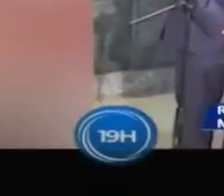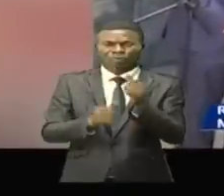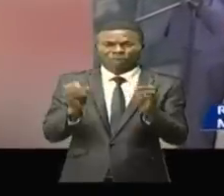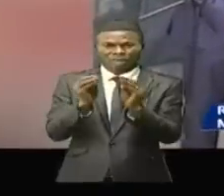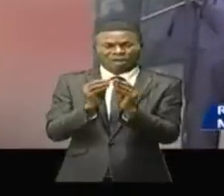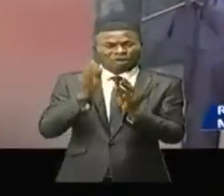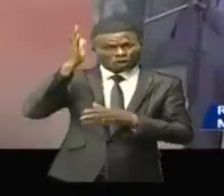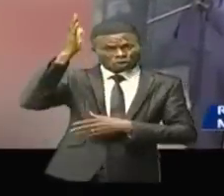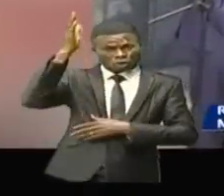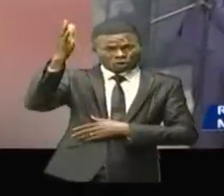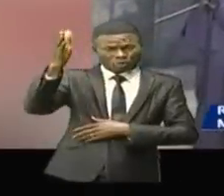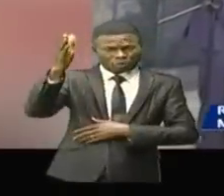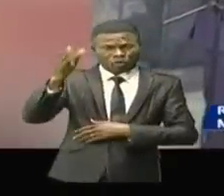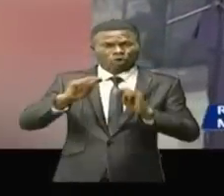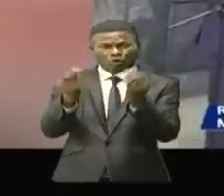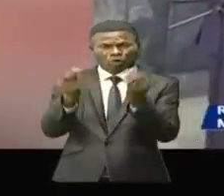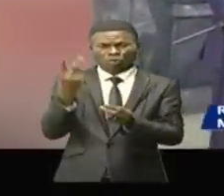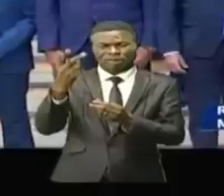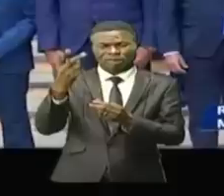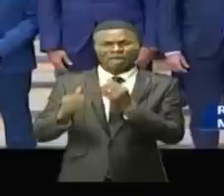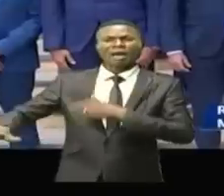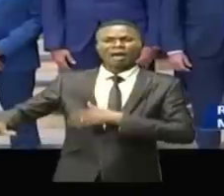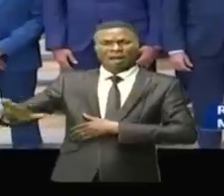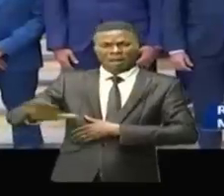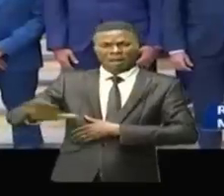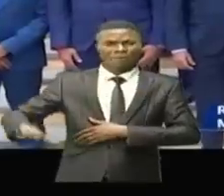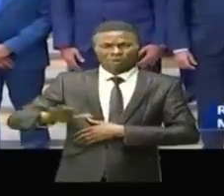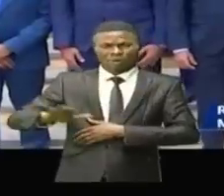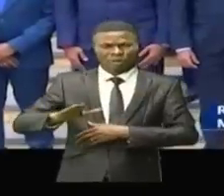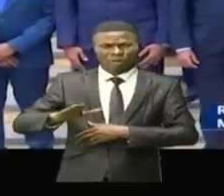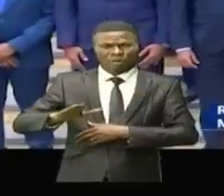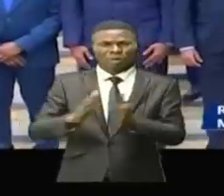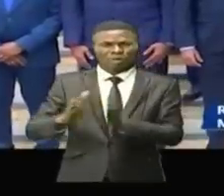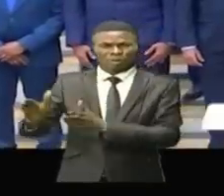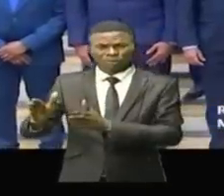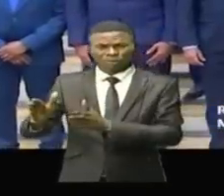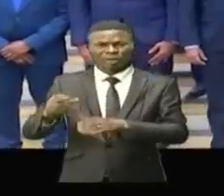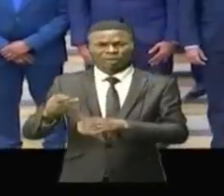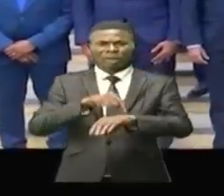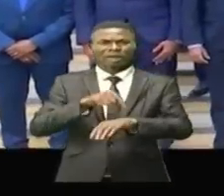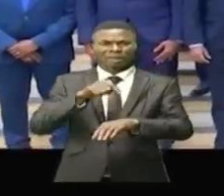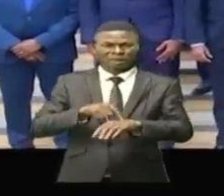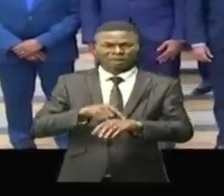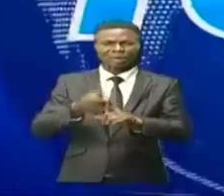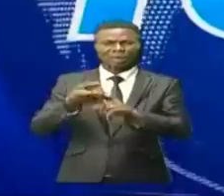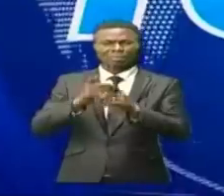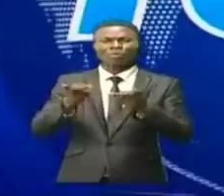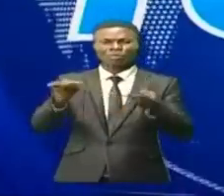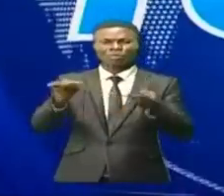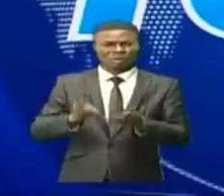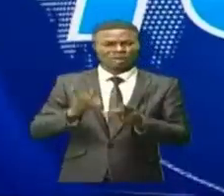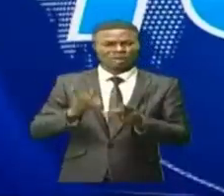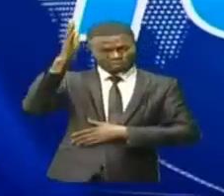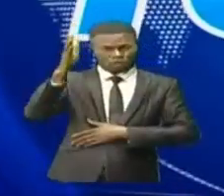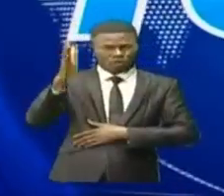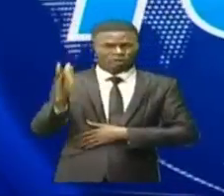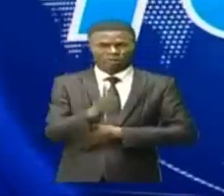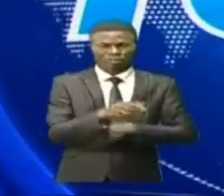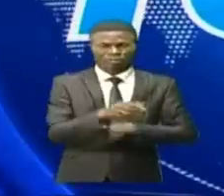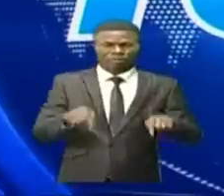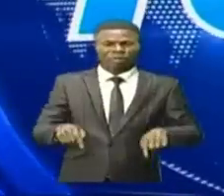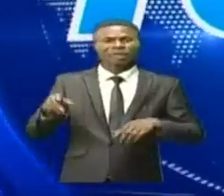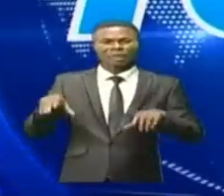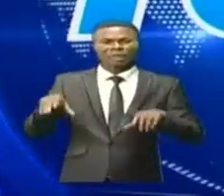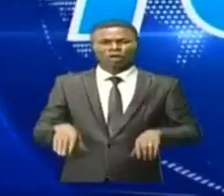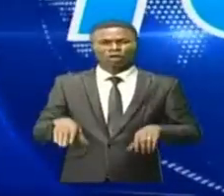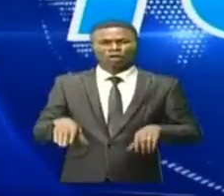cadre de cette commission mixte permanente sera convenue de la date et du lieu. Revenons au pays pour parler